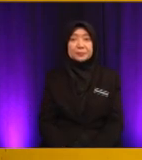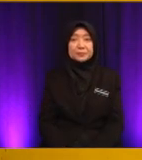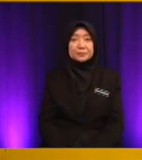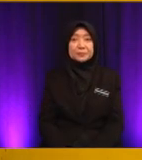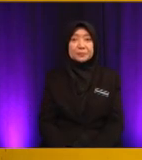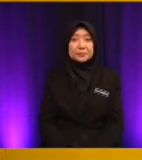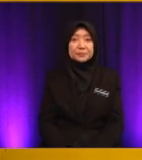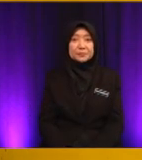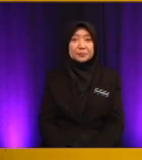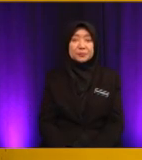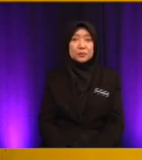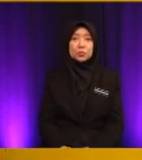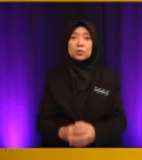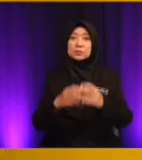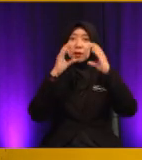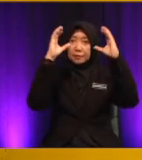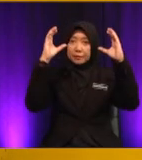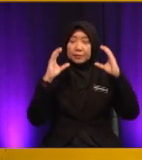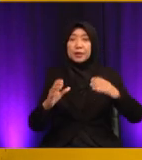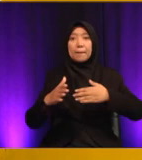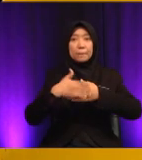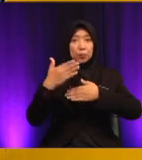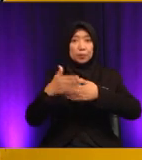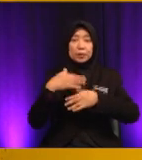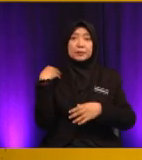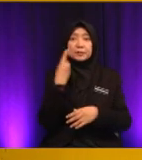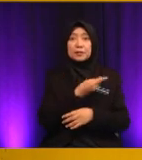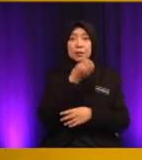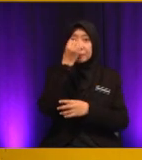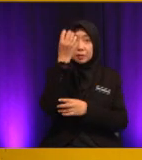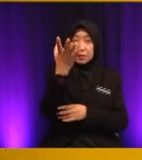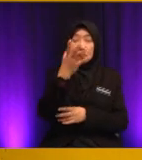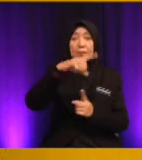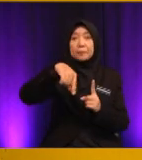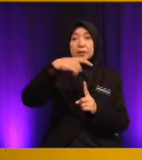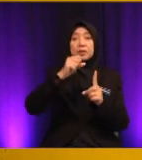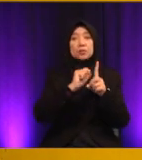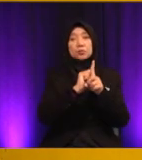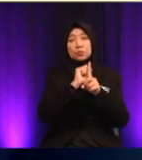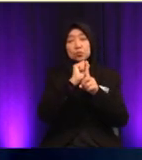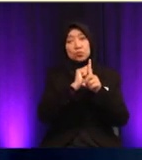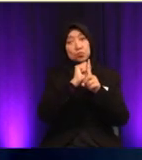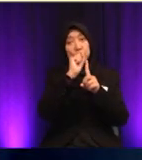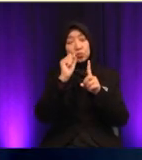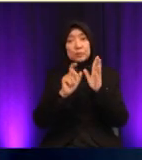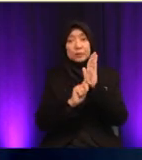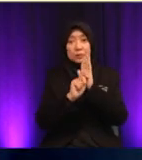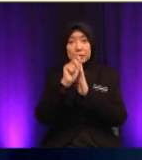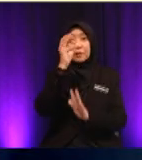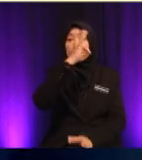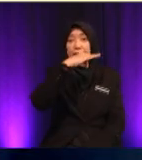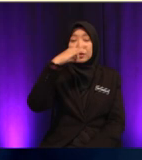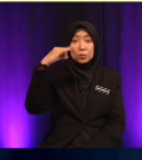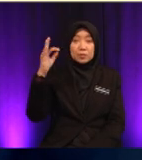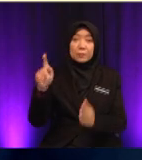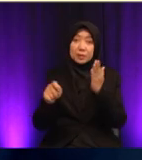jadi secara mudahnya kita tidak bagi tahu apa itu suhu tersebut semakin tinggi frekuensi getaran juga semakin tinggi